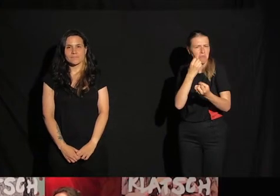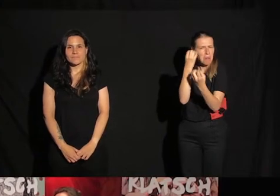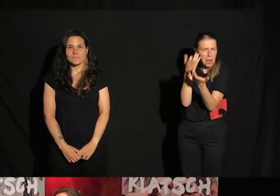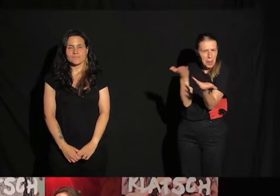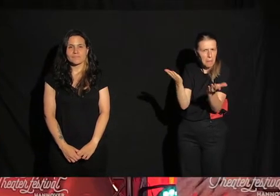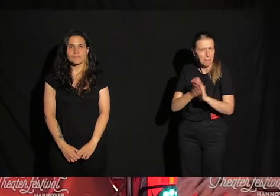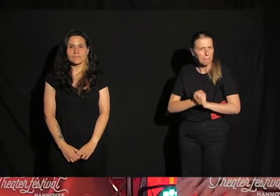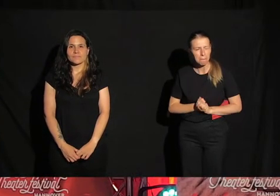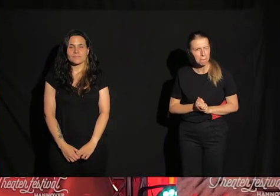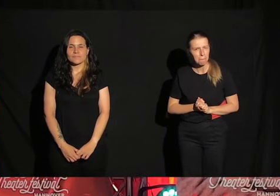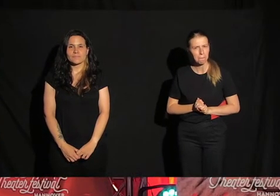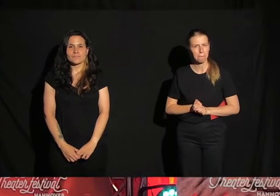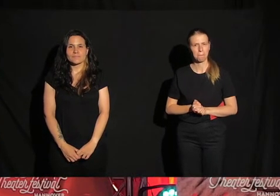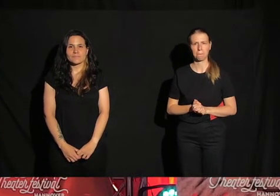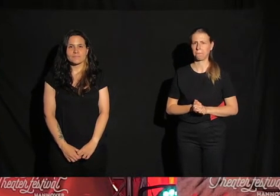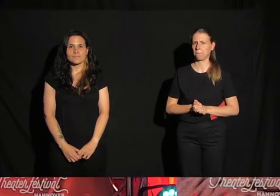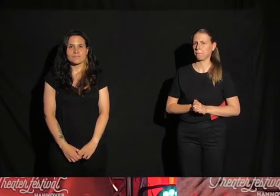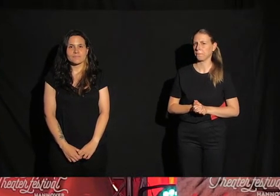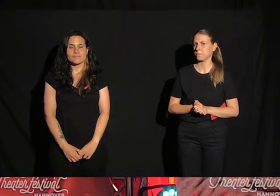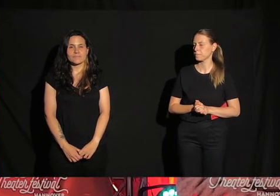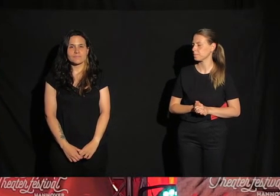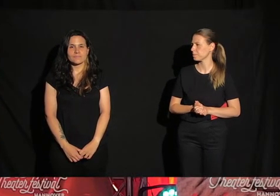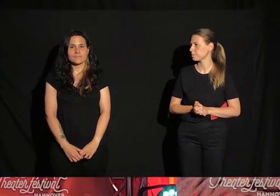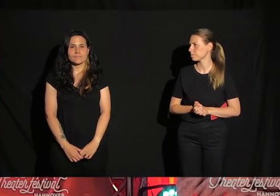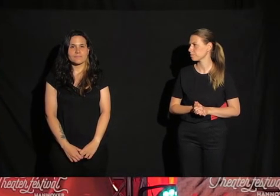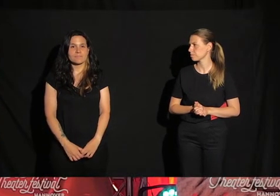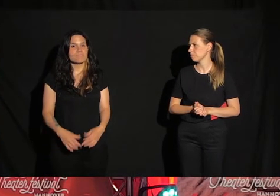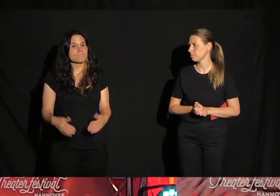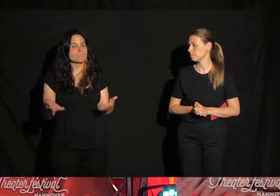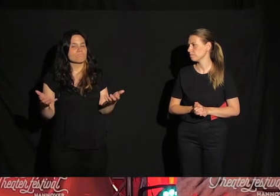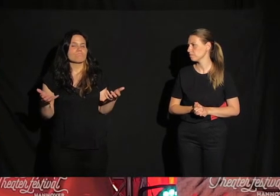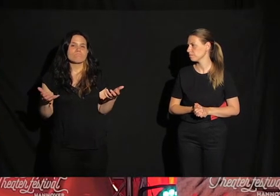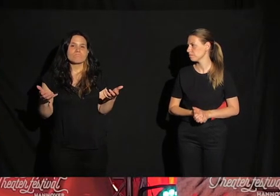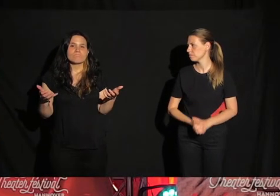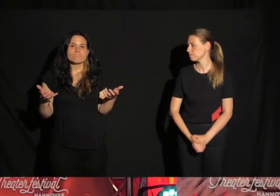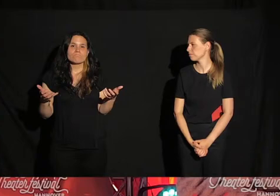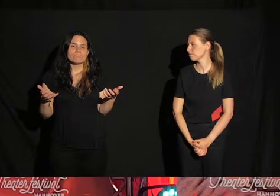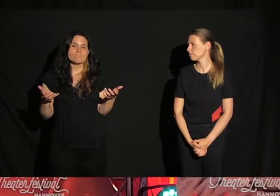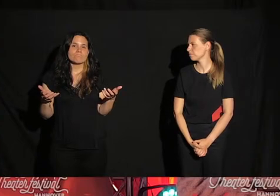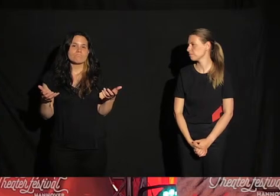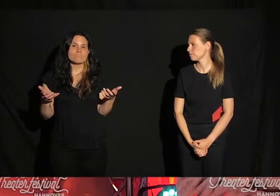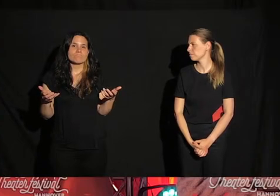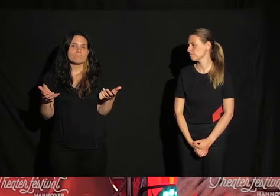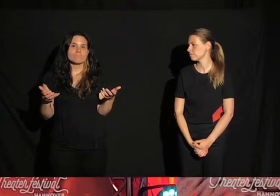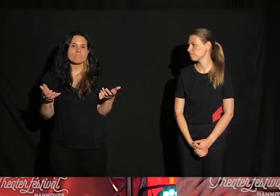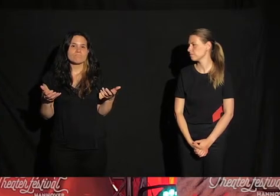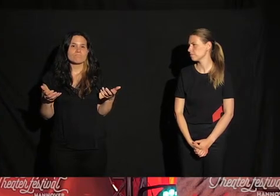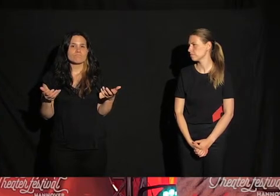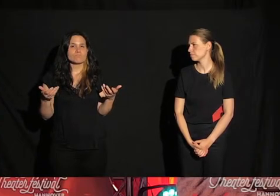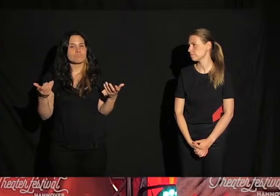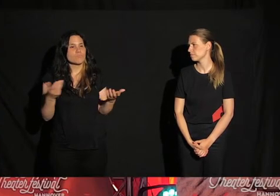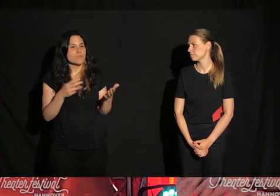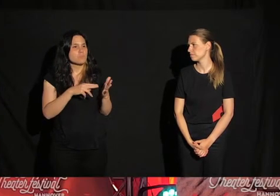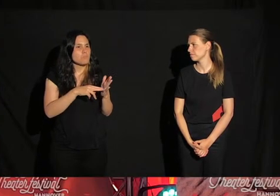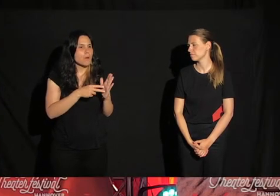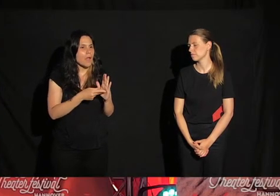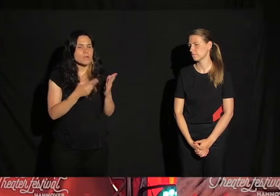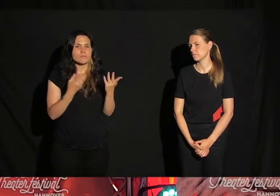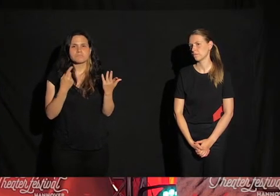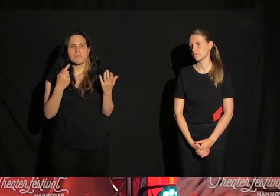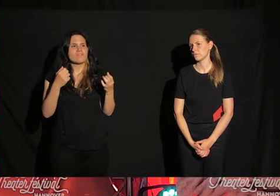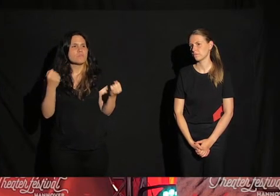Ja, erklärt uns ja, das mal. Unsere Plan oder unsere